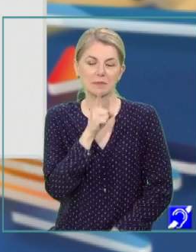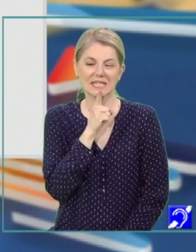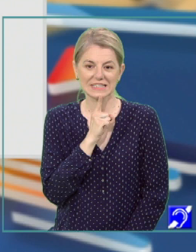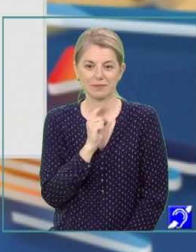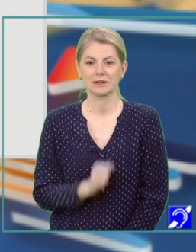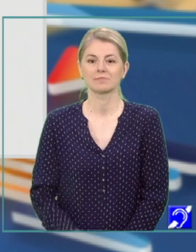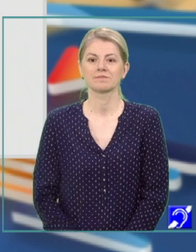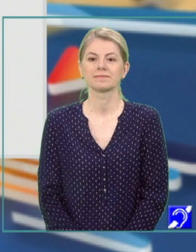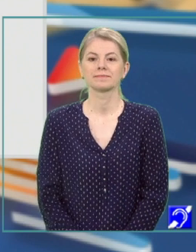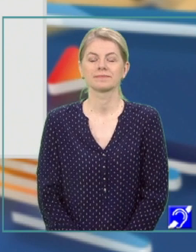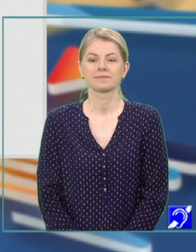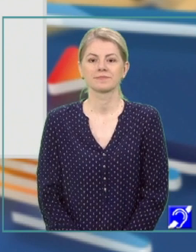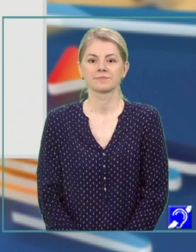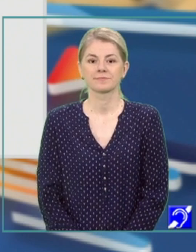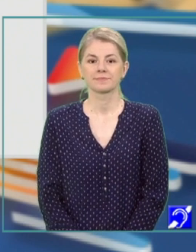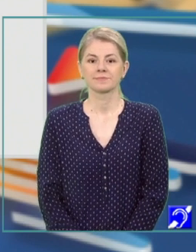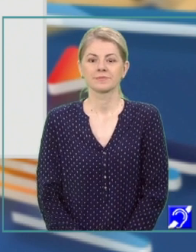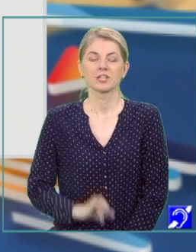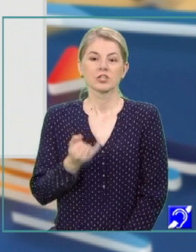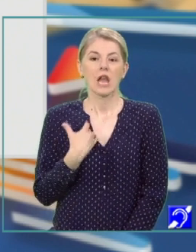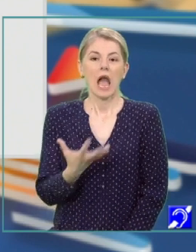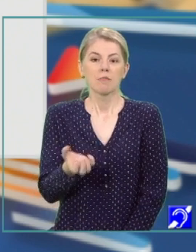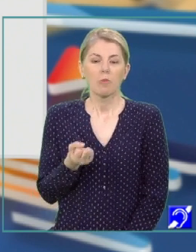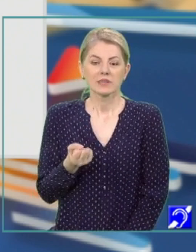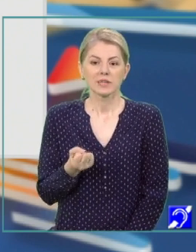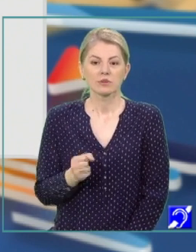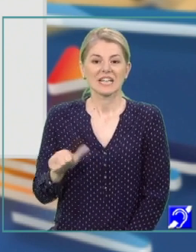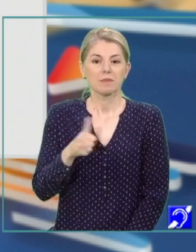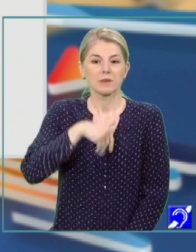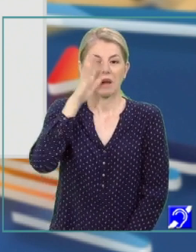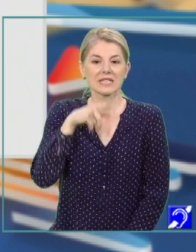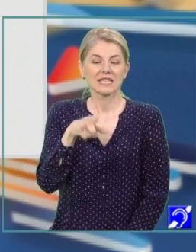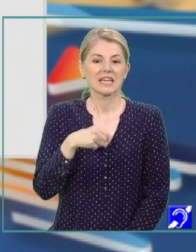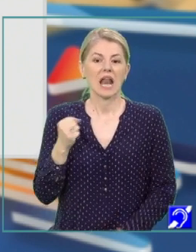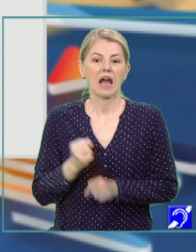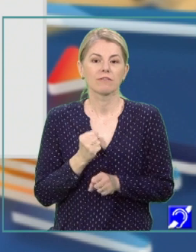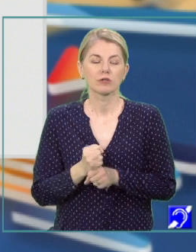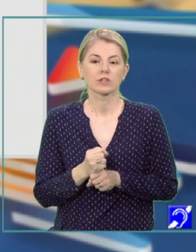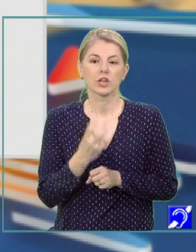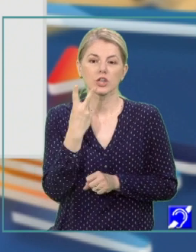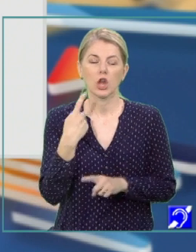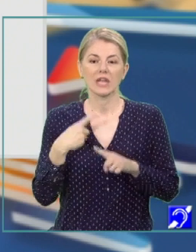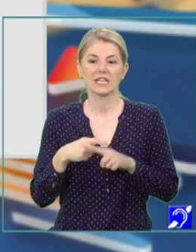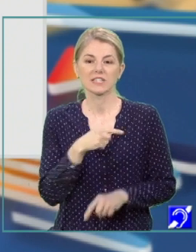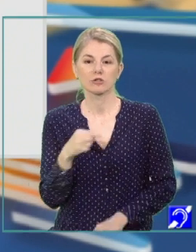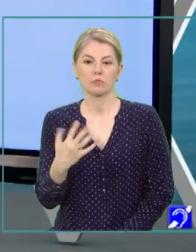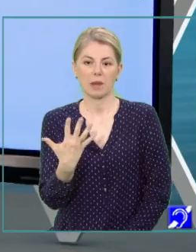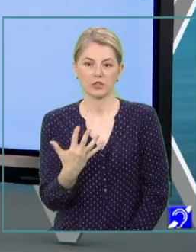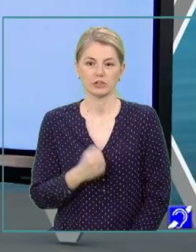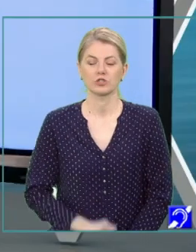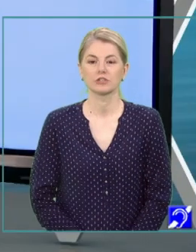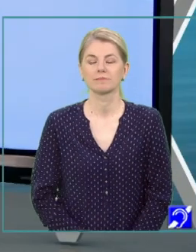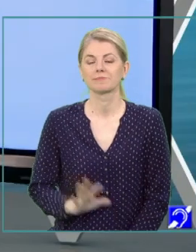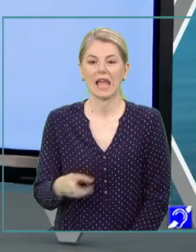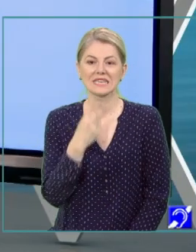simplă. Am mai simplificat și cu un 2 și am obținut că în prima zi el a parcurs 2x supra 5. Ia